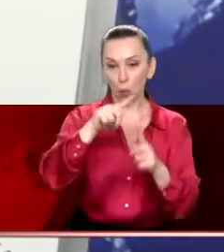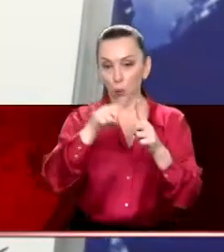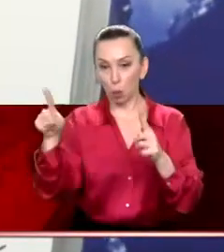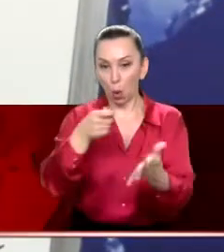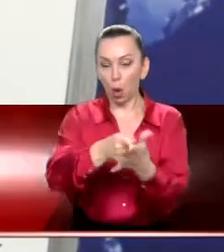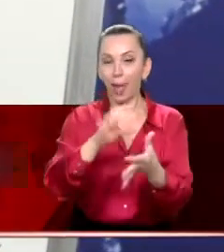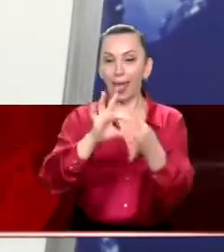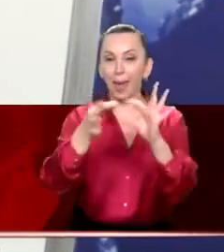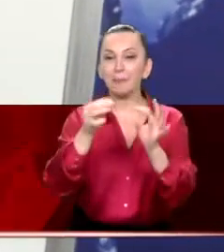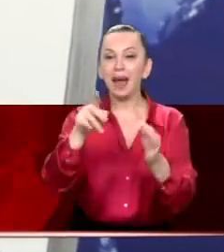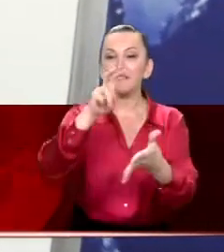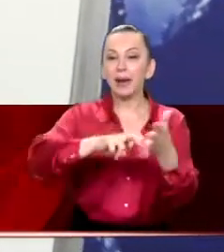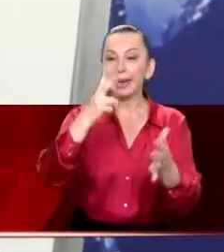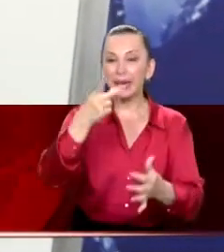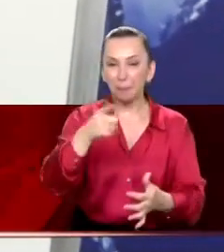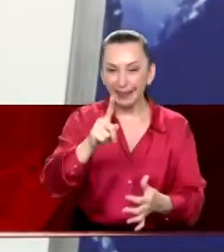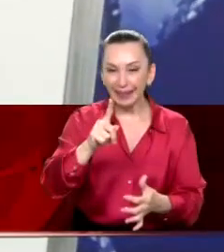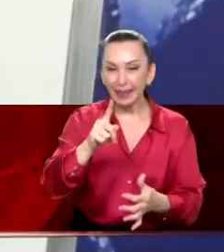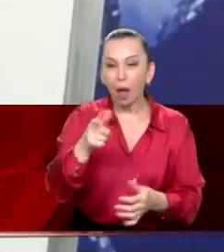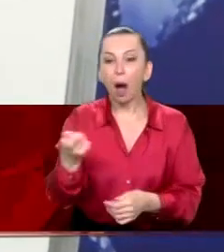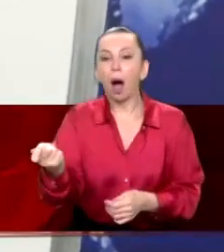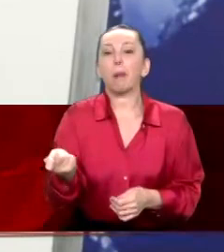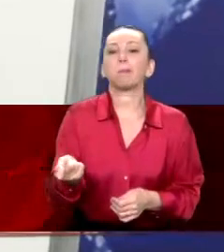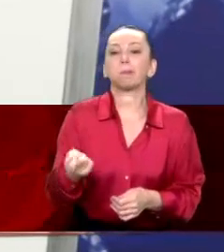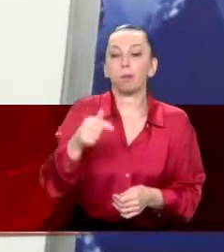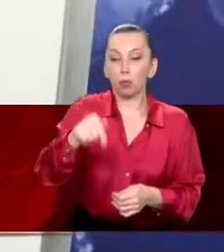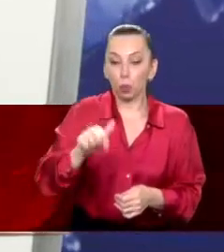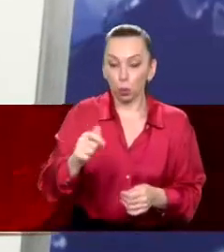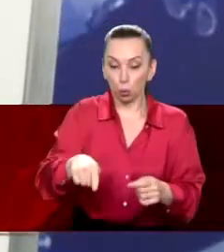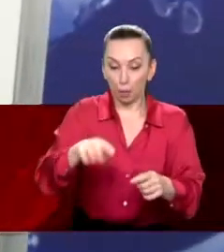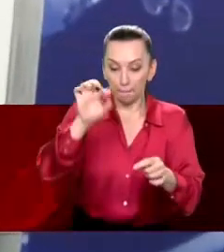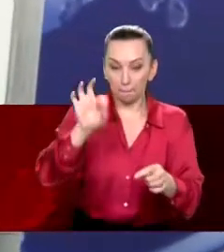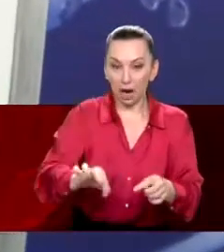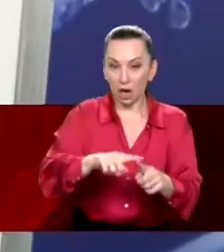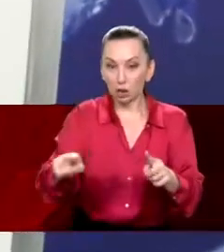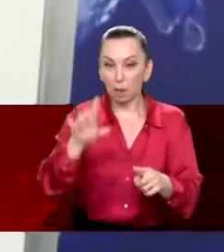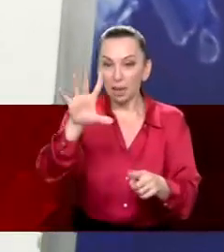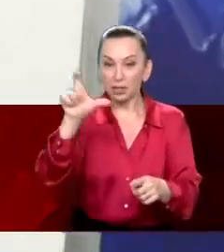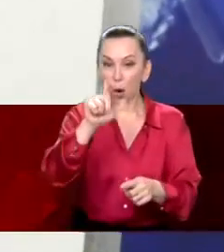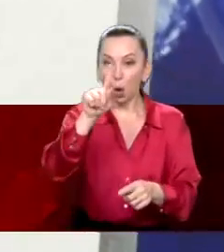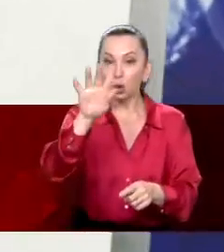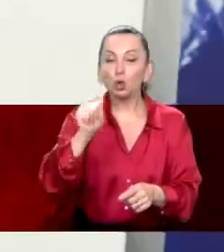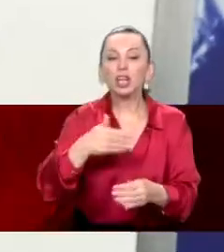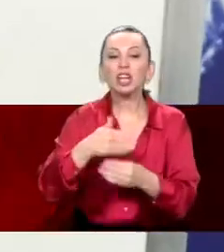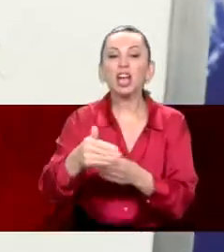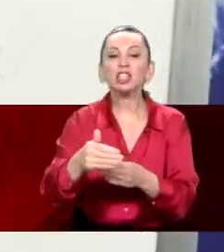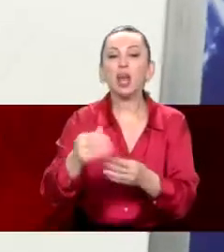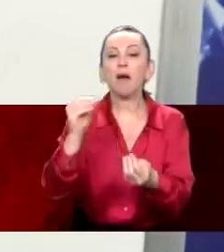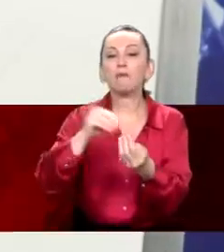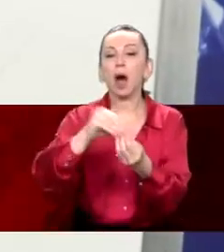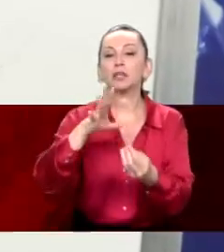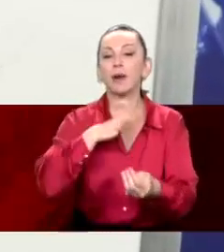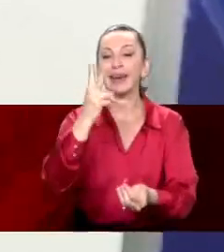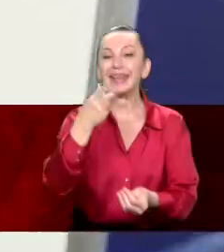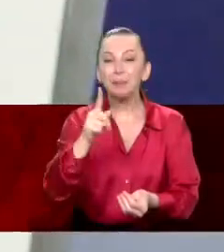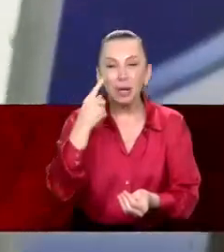gereken emlak vergisinin tutarı 2.000 liraydı ve bunu ödemediniz bugün itibariyle borcunuza tam 5 ay 14 günlük gecikme faizi yansıdı ve